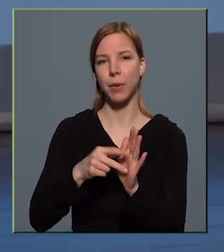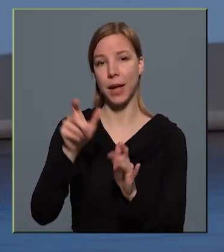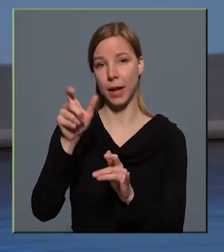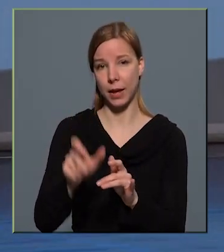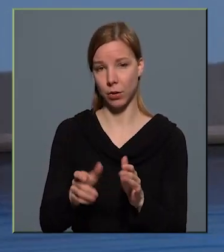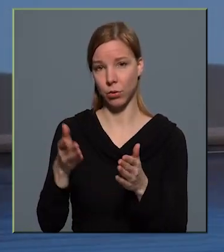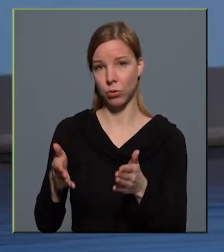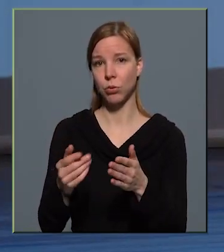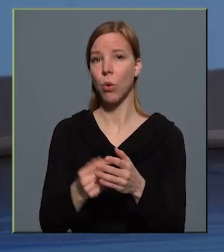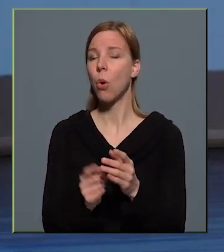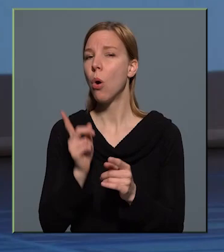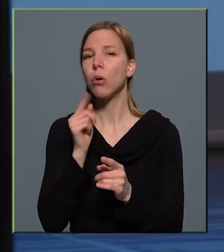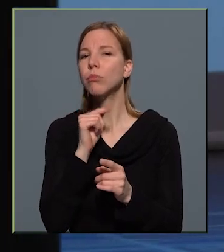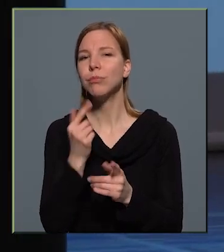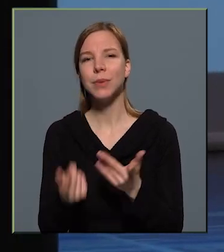kosarában mi van?